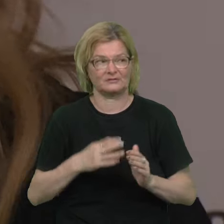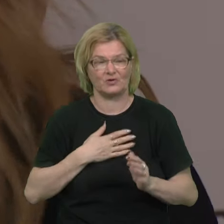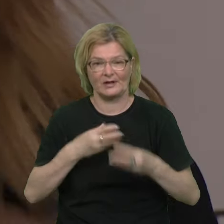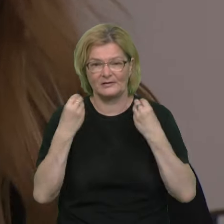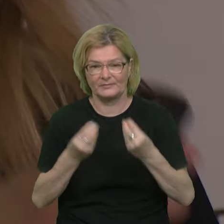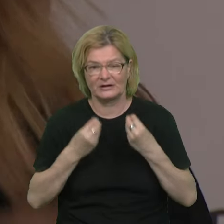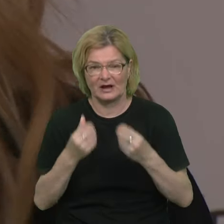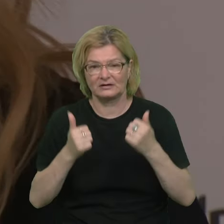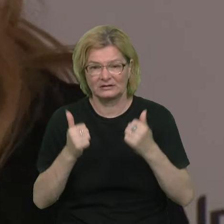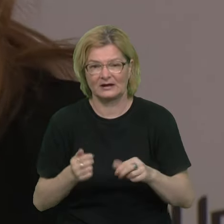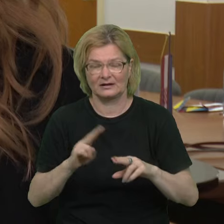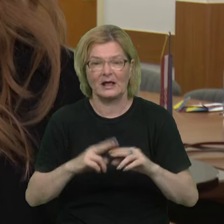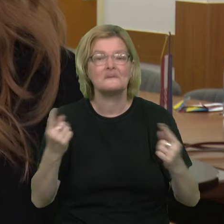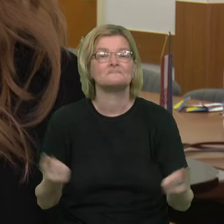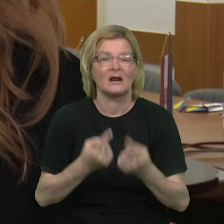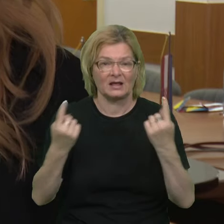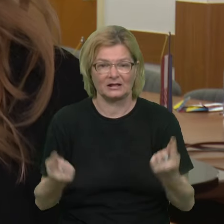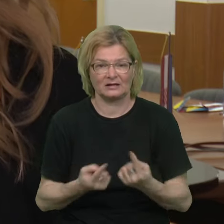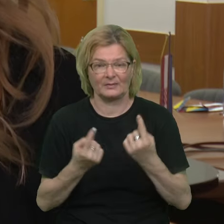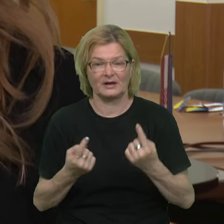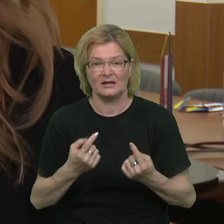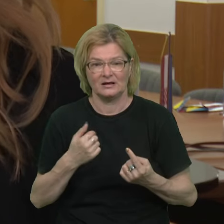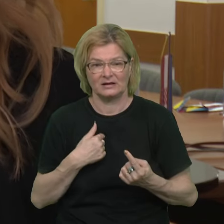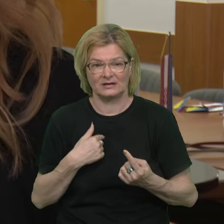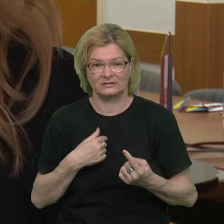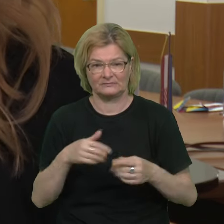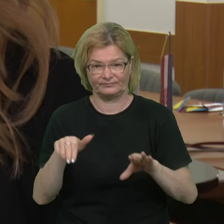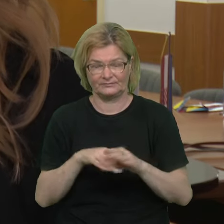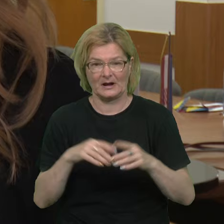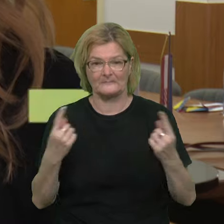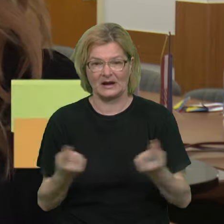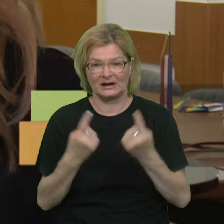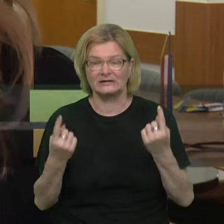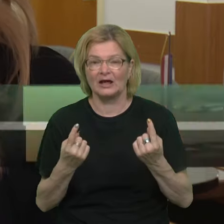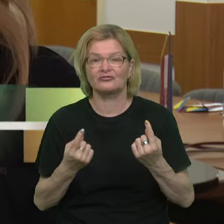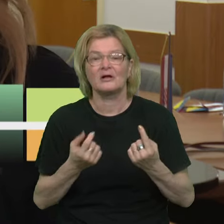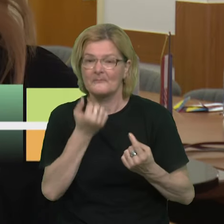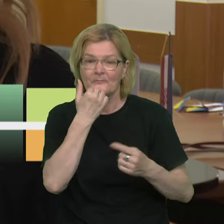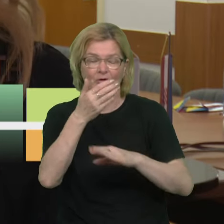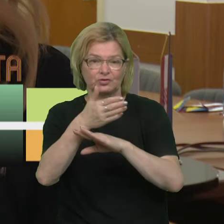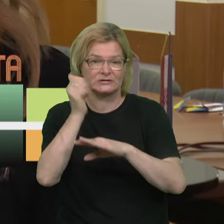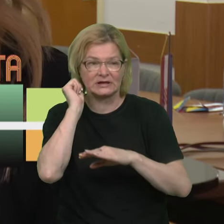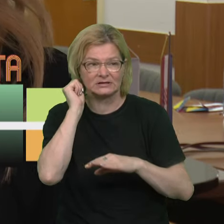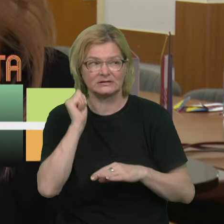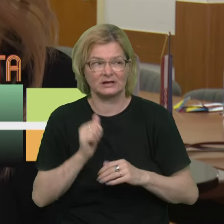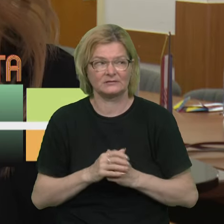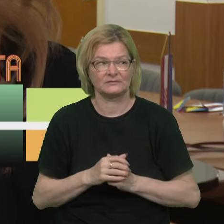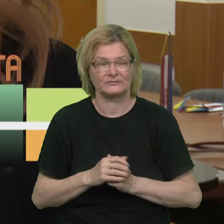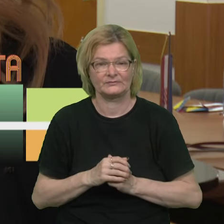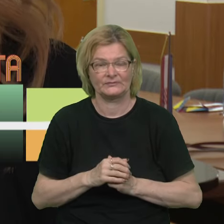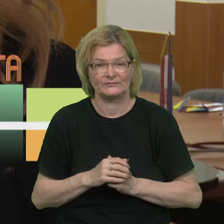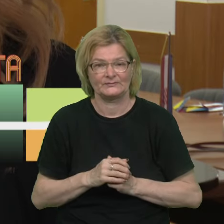način. Moje predavanje je danas na temu marketinga. Ja sam po struci marketingaš, poduzetnica,